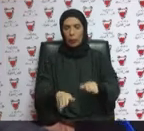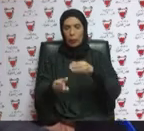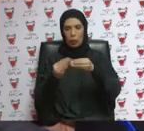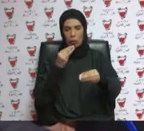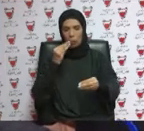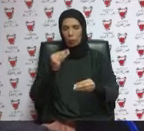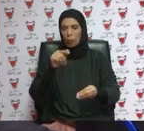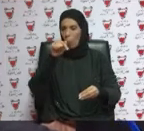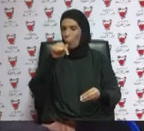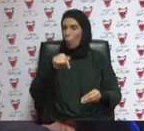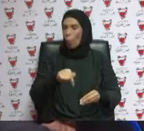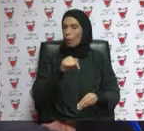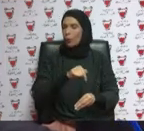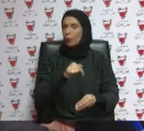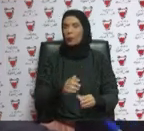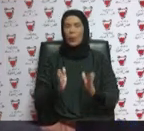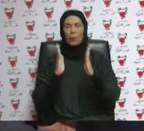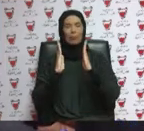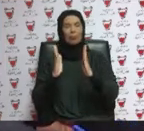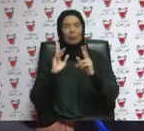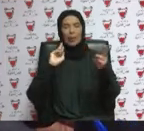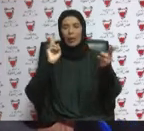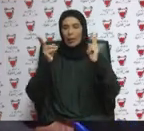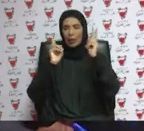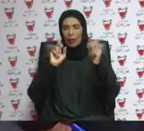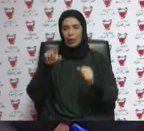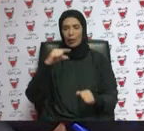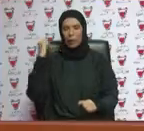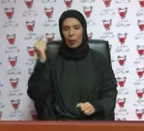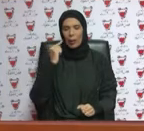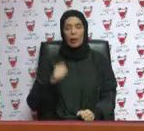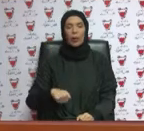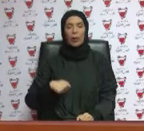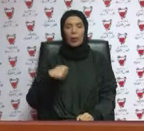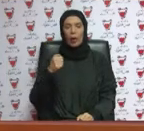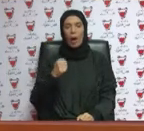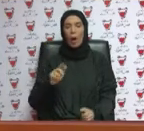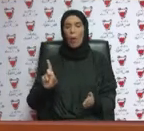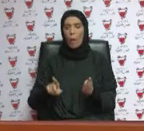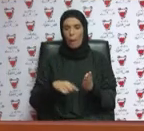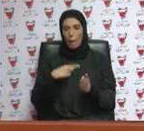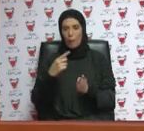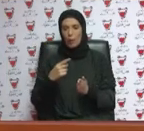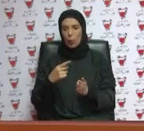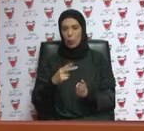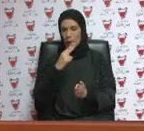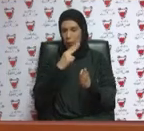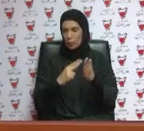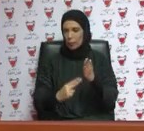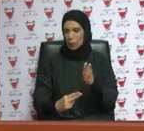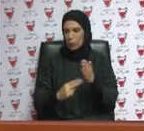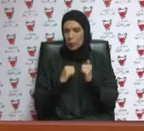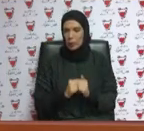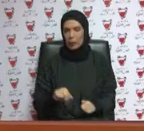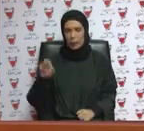في الوقت الذي يهنئ بالاحتفال باليوم الدولي للضمير للمرة الأولى بعد اعتماده من قبل